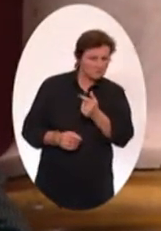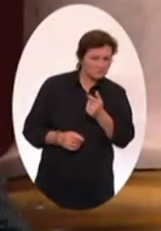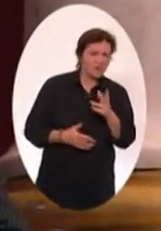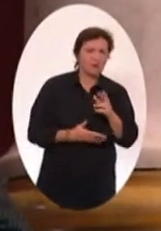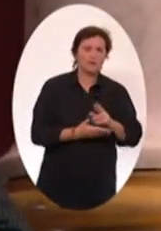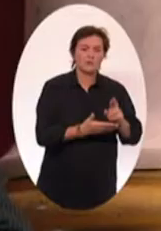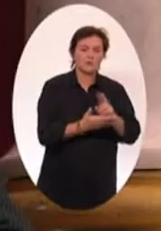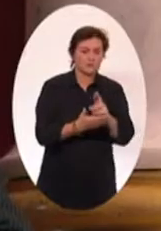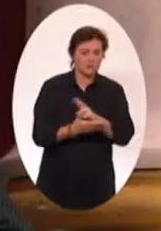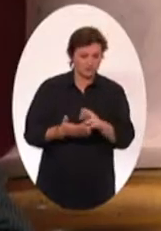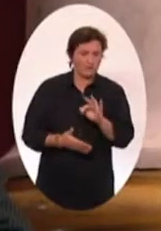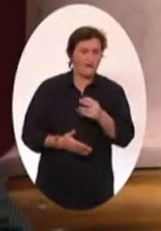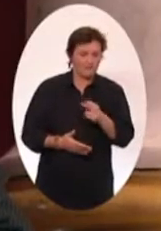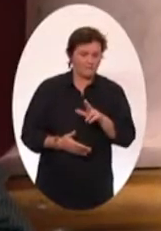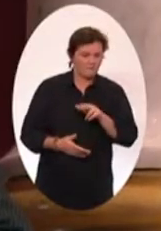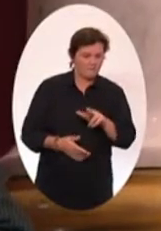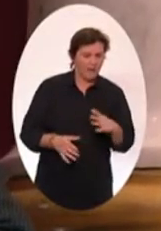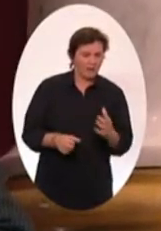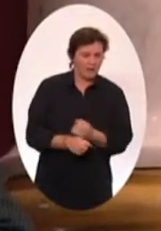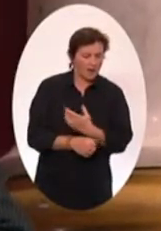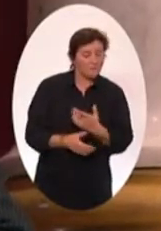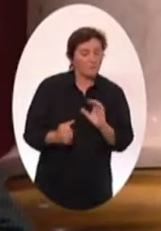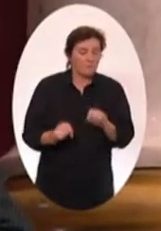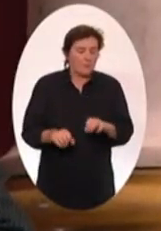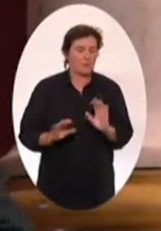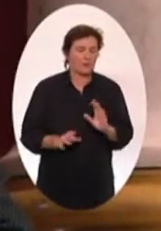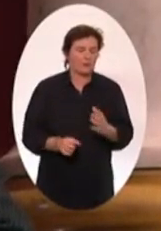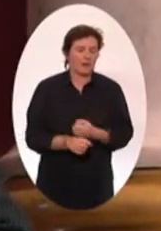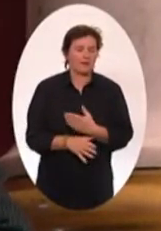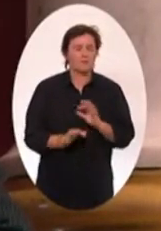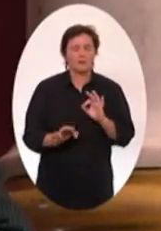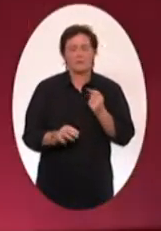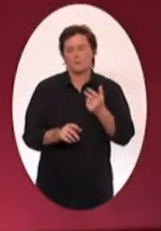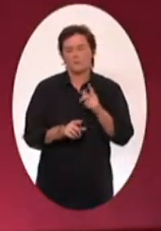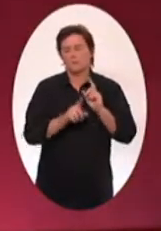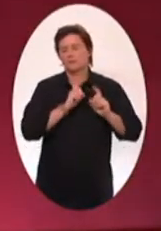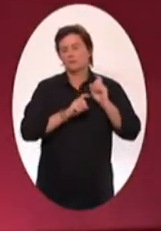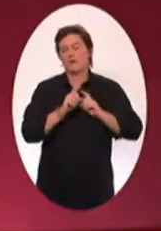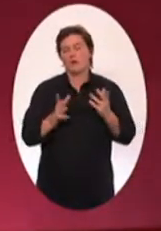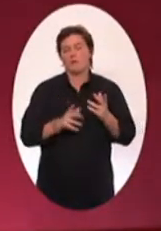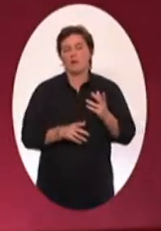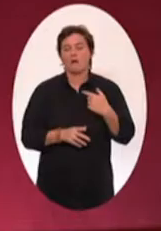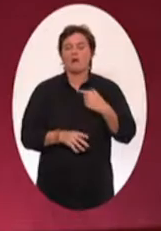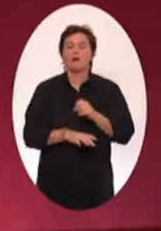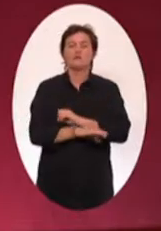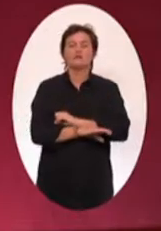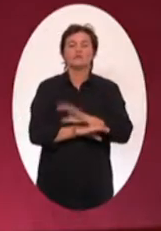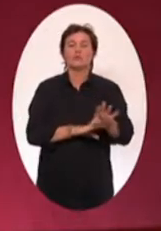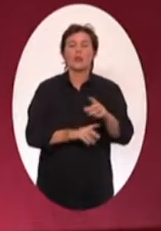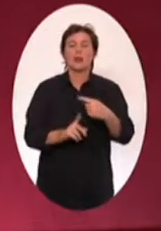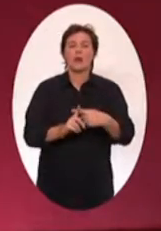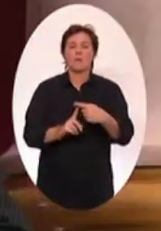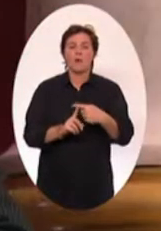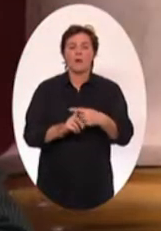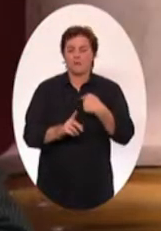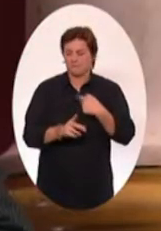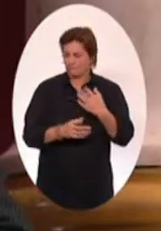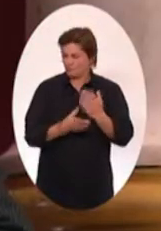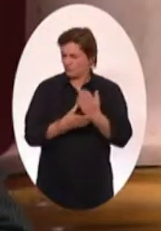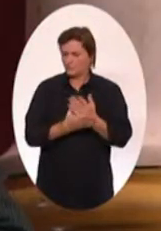Front National est en mesure de l'emporter. Un petit rappel historique quand même, hein. La Croix a fait un excellent dossier